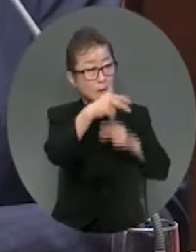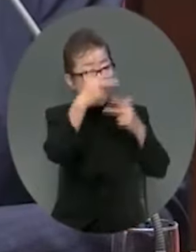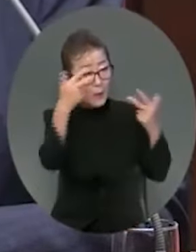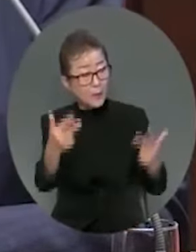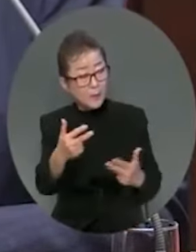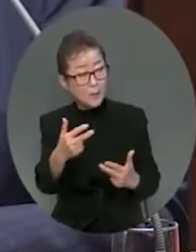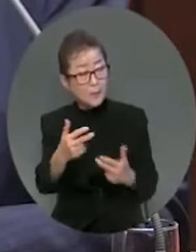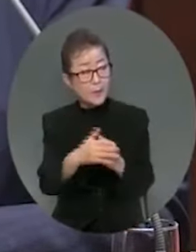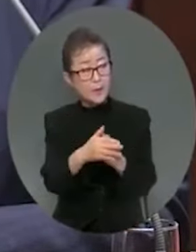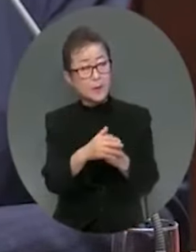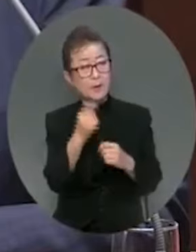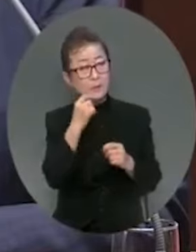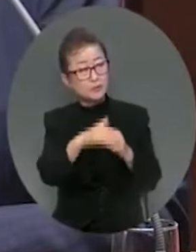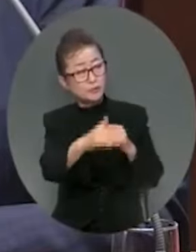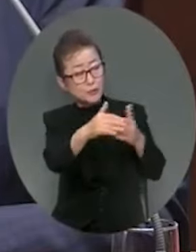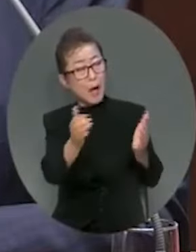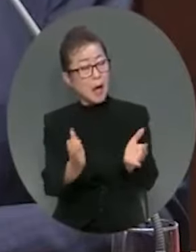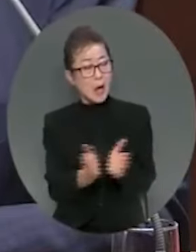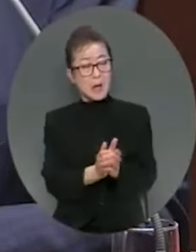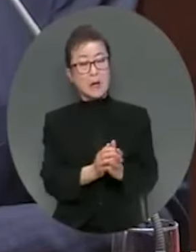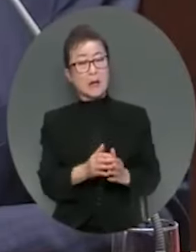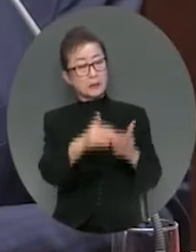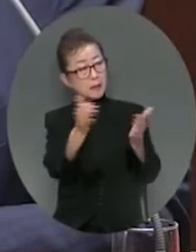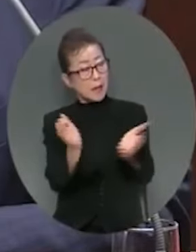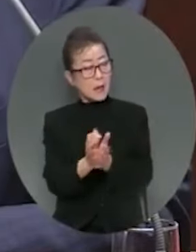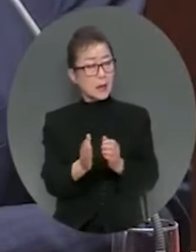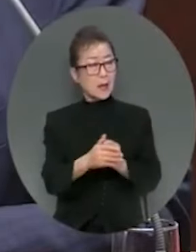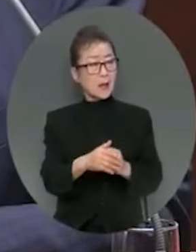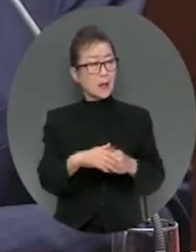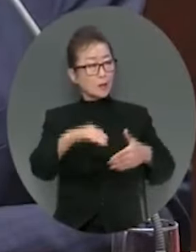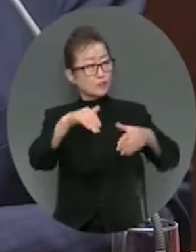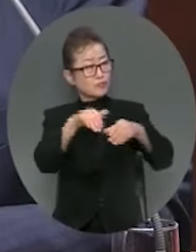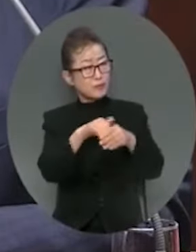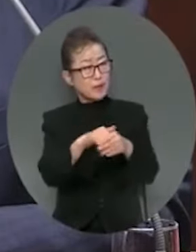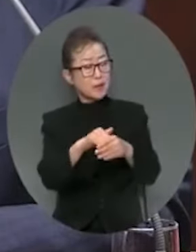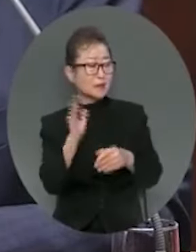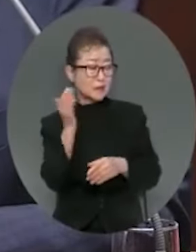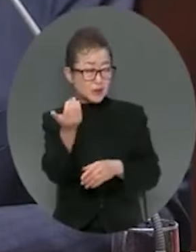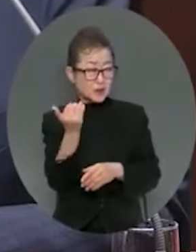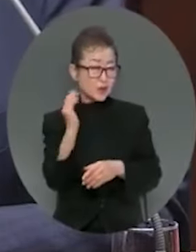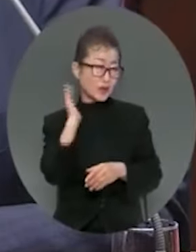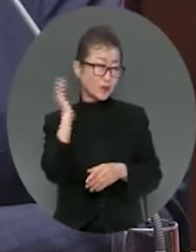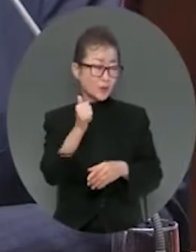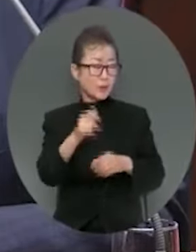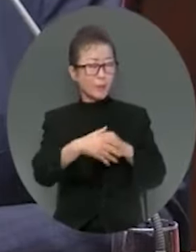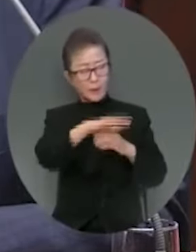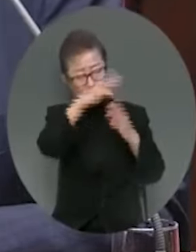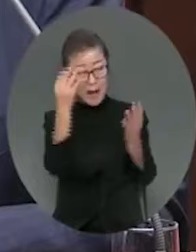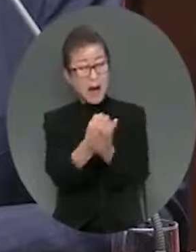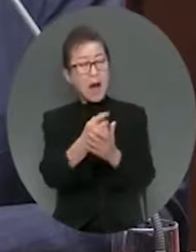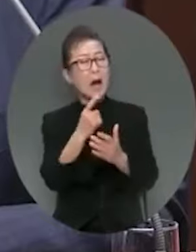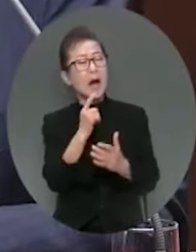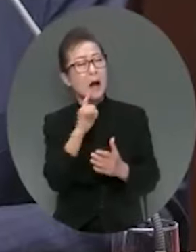민주당, 문재인 전 대통령 때려잡는 데만 금메달 따서 되겠어요?